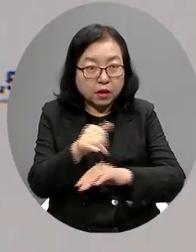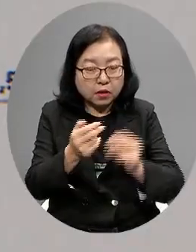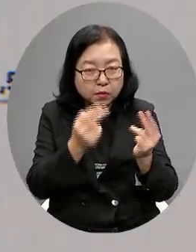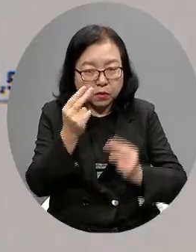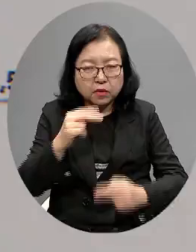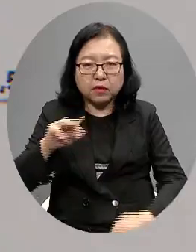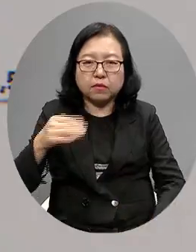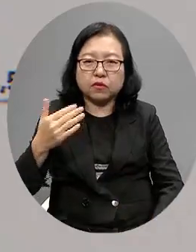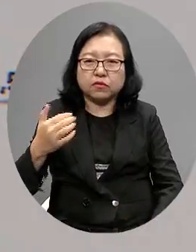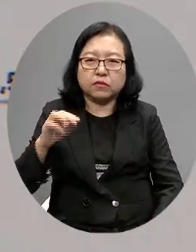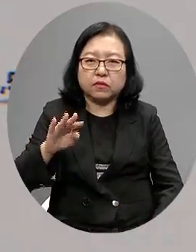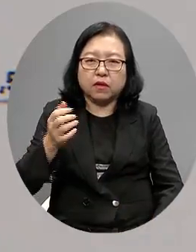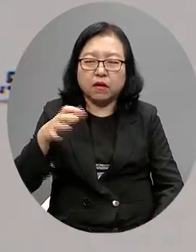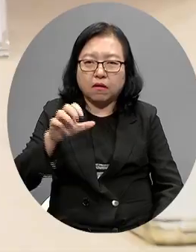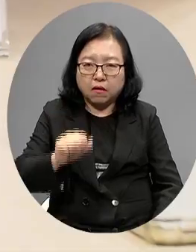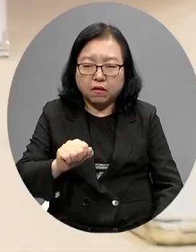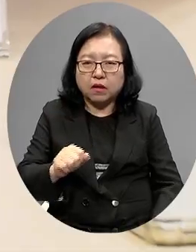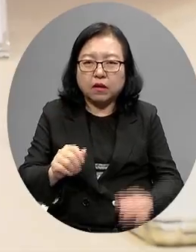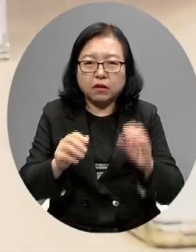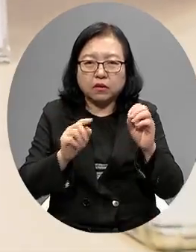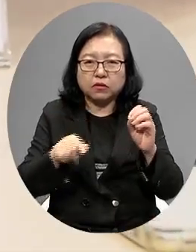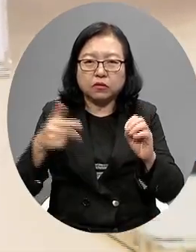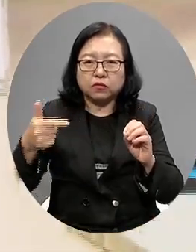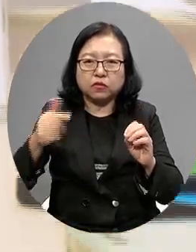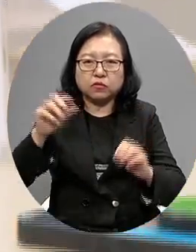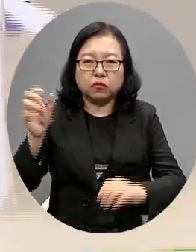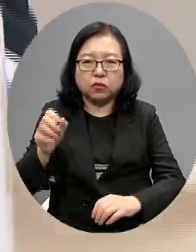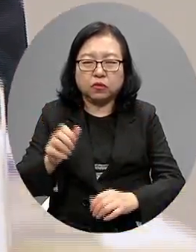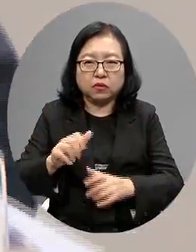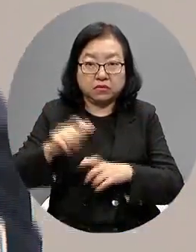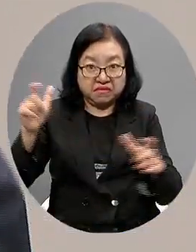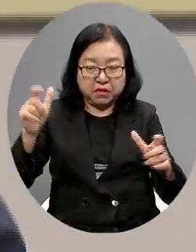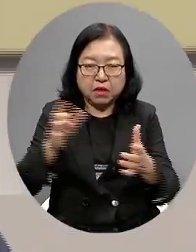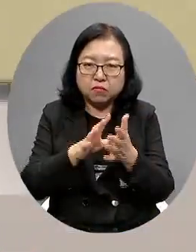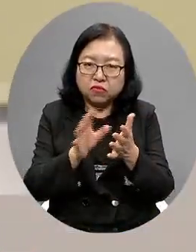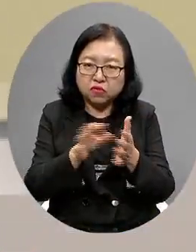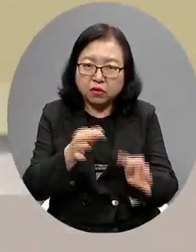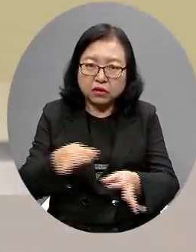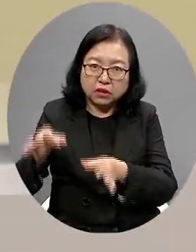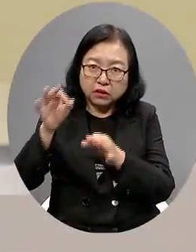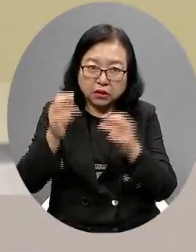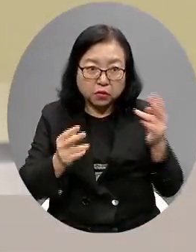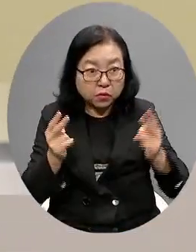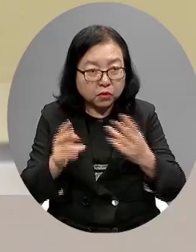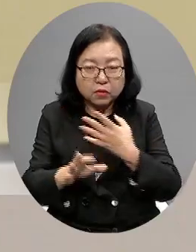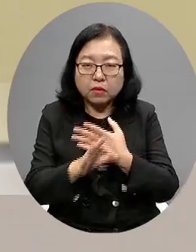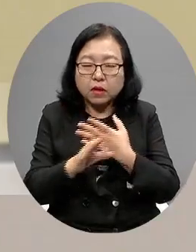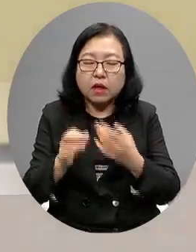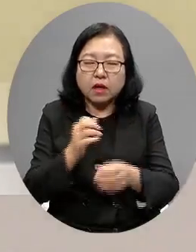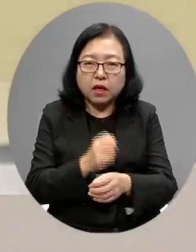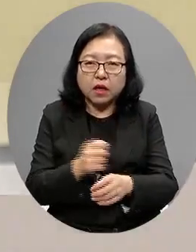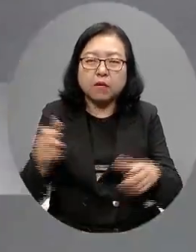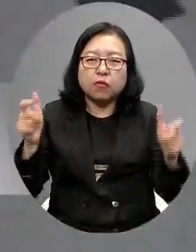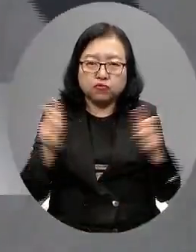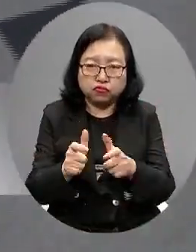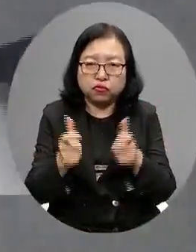394억원 0.6% 늘었습니다 물가 상승을 고려하면 사실상 긴축